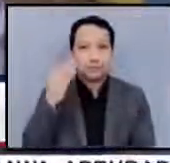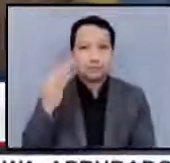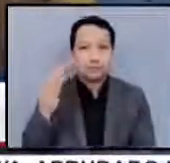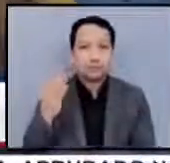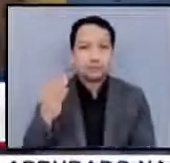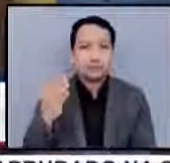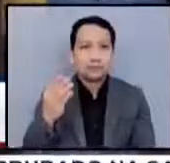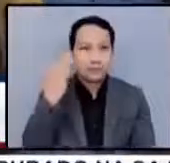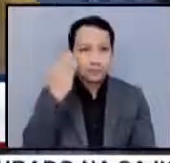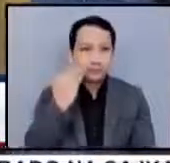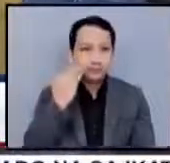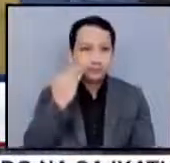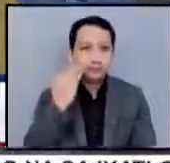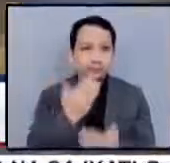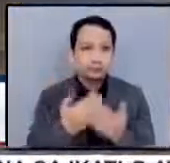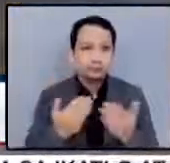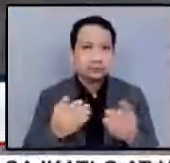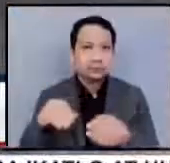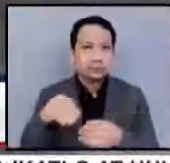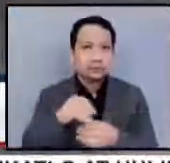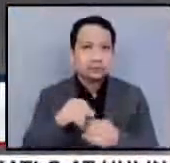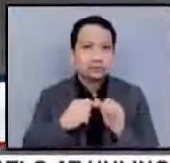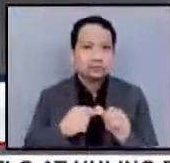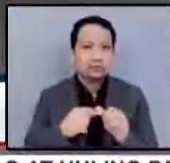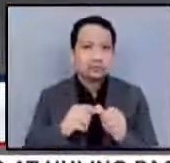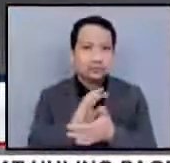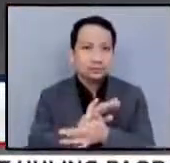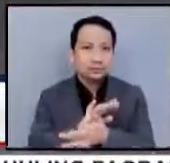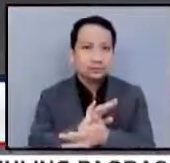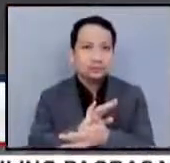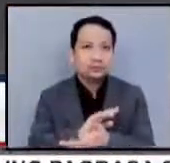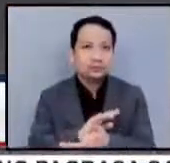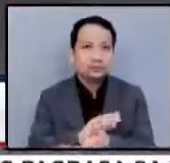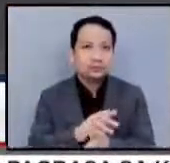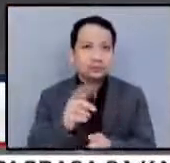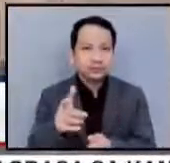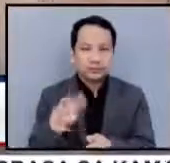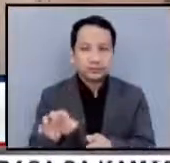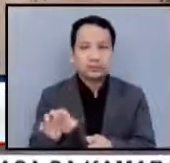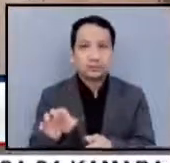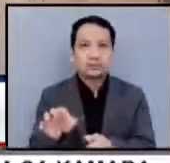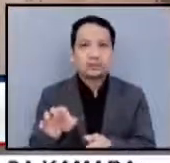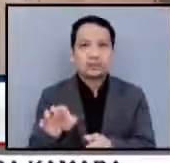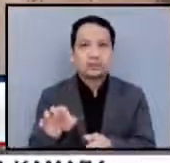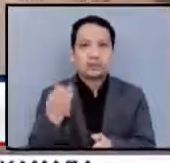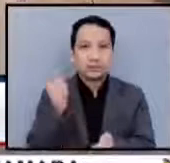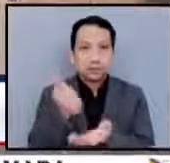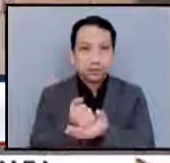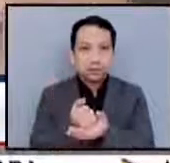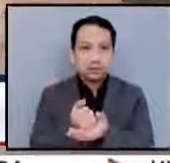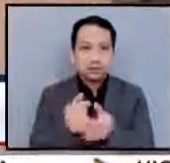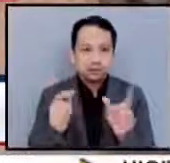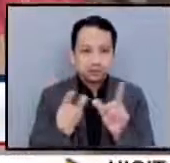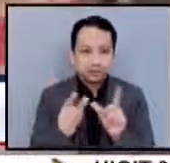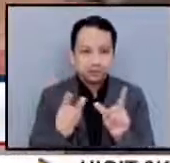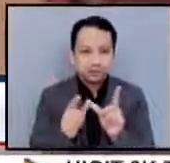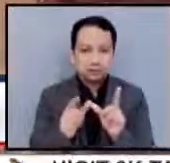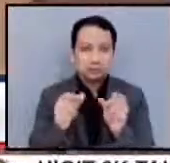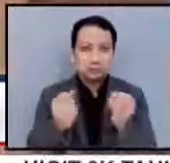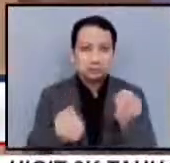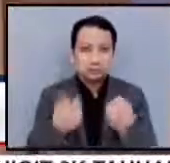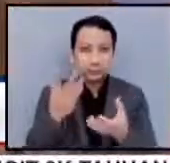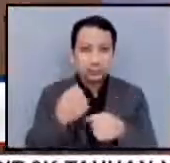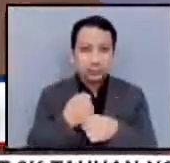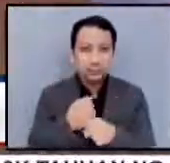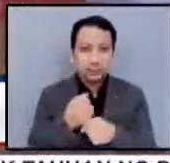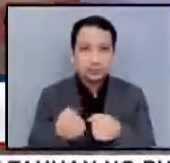raw materials dahil sa pandemic. 29 ang mga manufacturer na may permit sa paggawa ng pailaw at paputok. Pero tanging